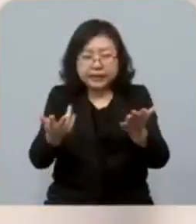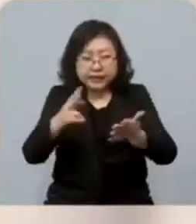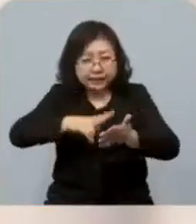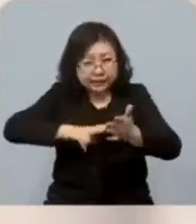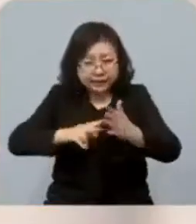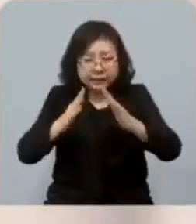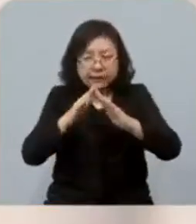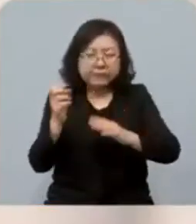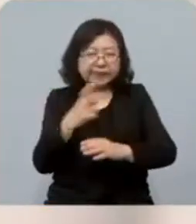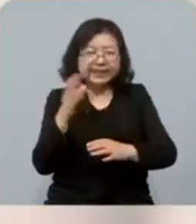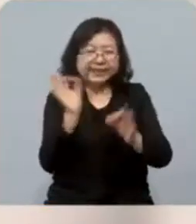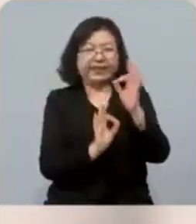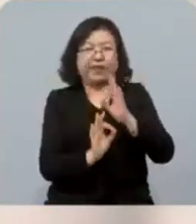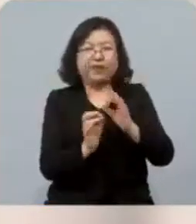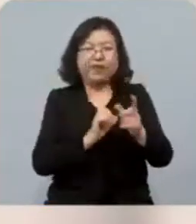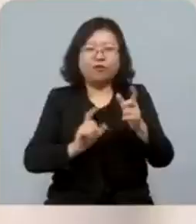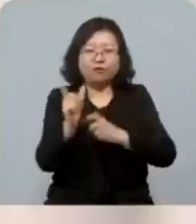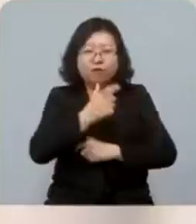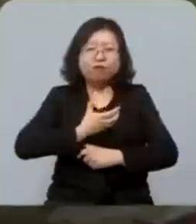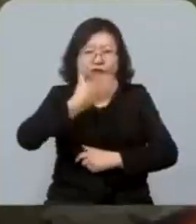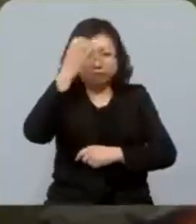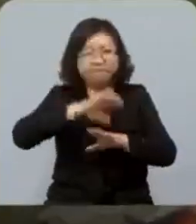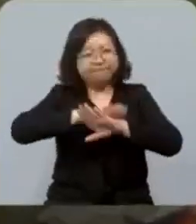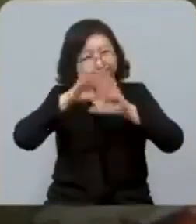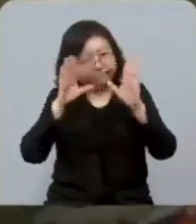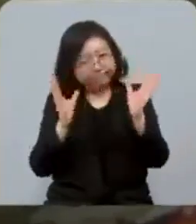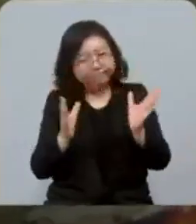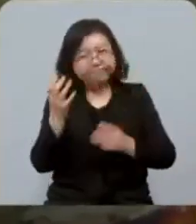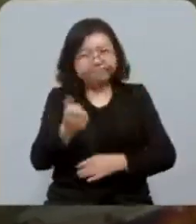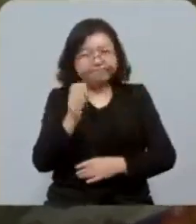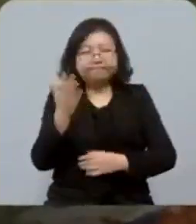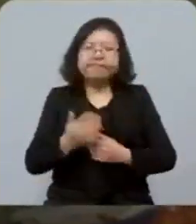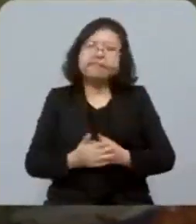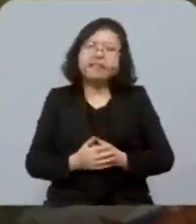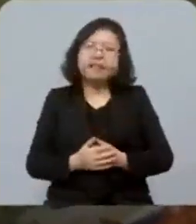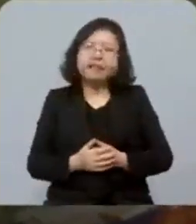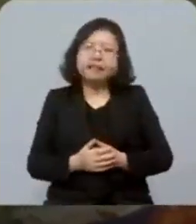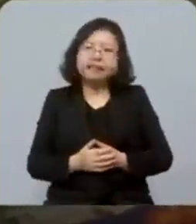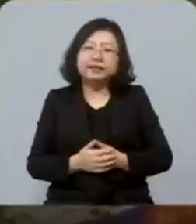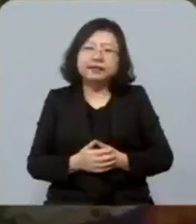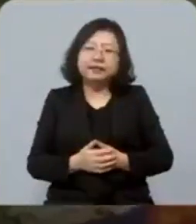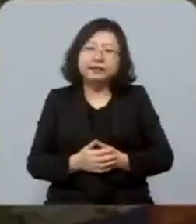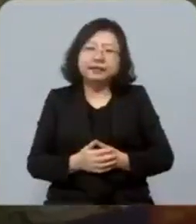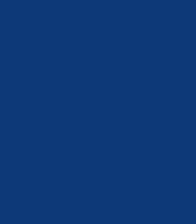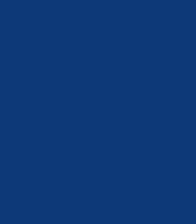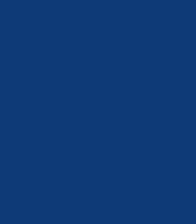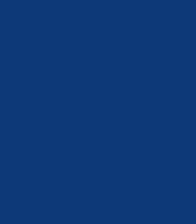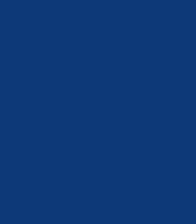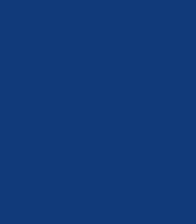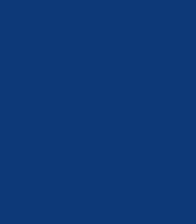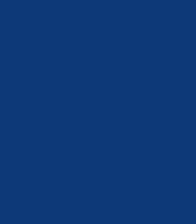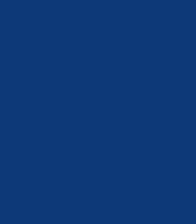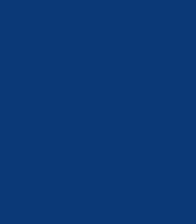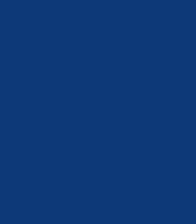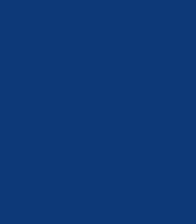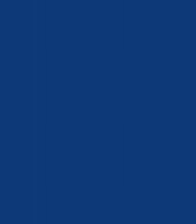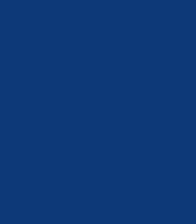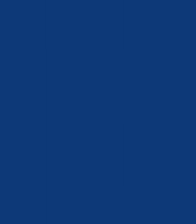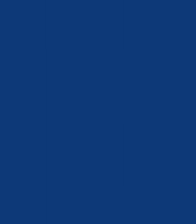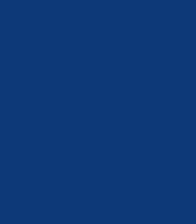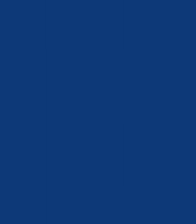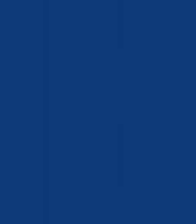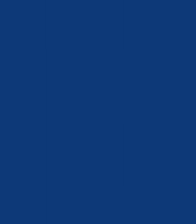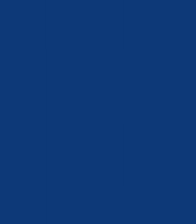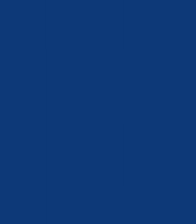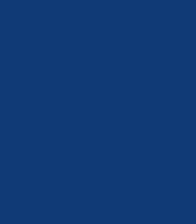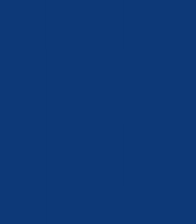더 밝은 꿈을 꾸게 됐습니다 kbs 뉴스 송구 캠리 다 아